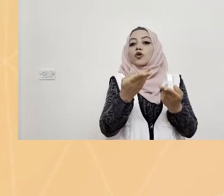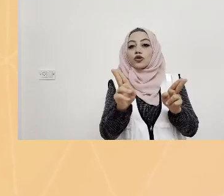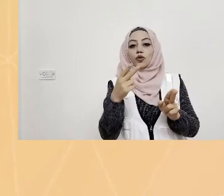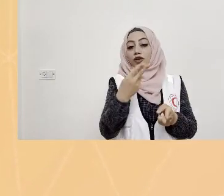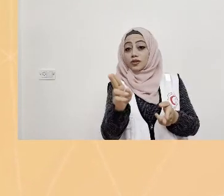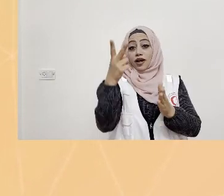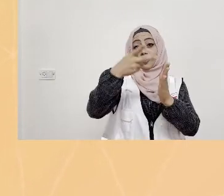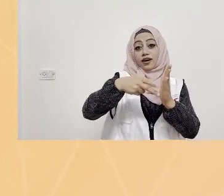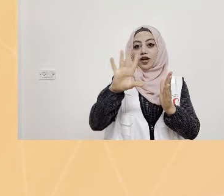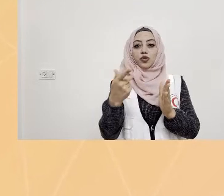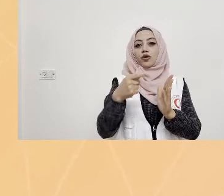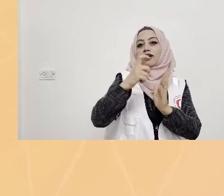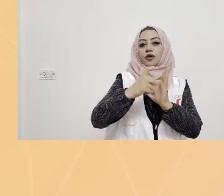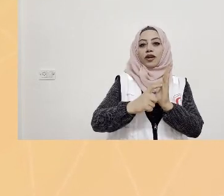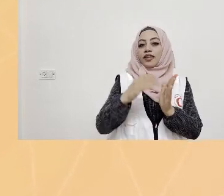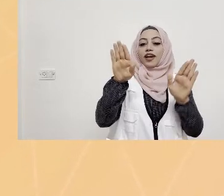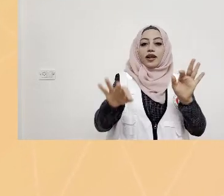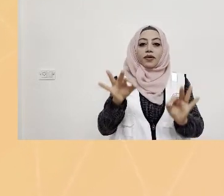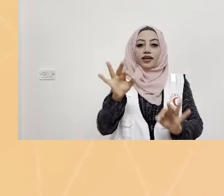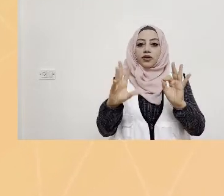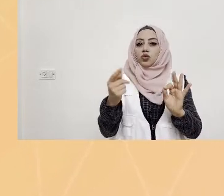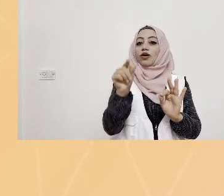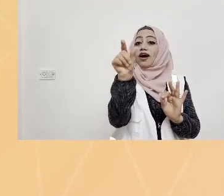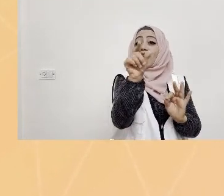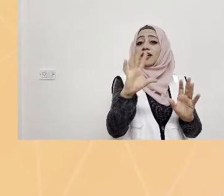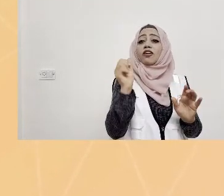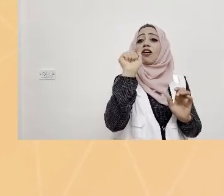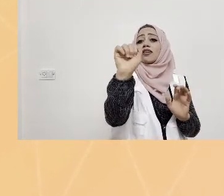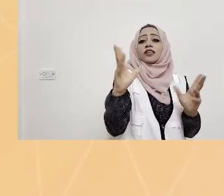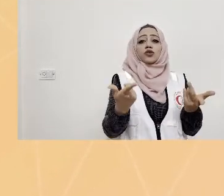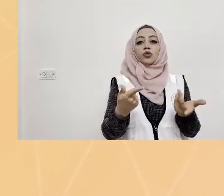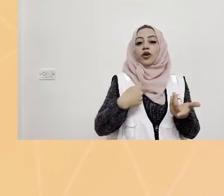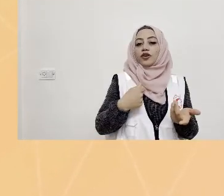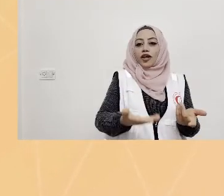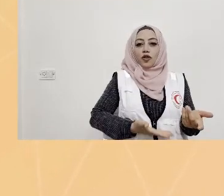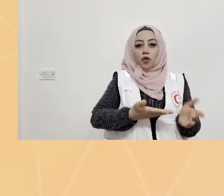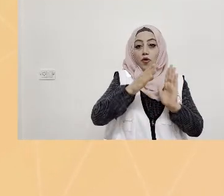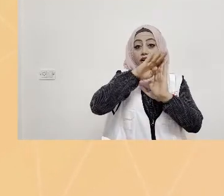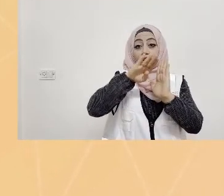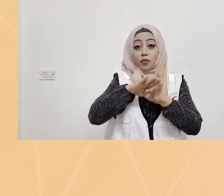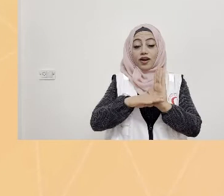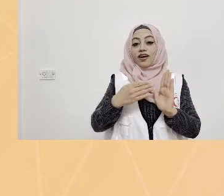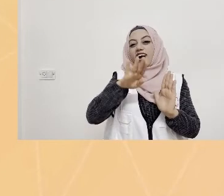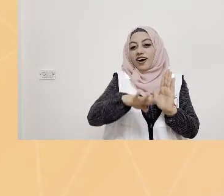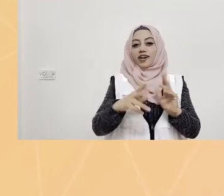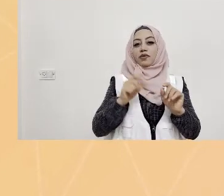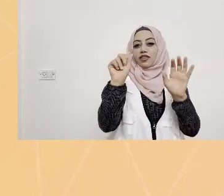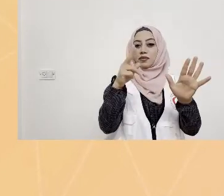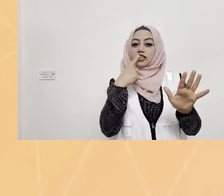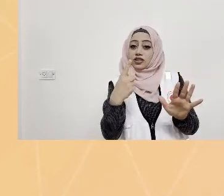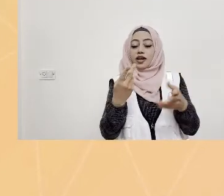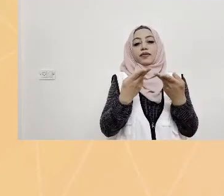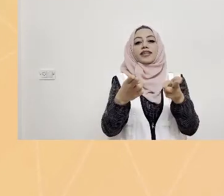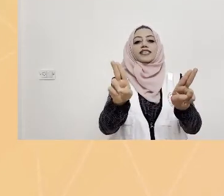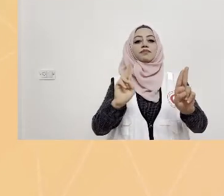بقانون للمحكمة المختصة في حالات خاصة، وإذا كان في الزواج ضرورة تقتضيها مصلحة الطرفين أن تأذن بزواج من